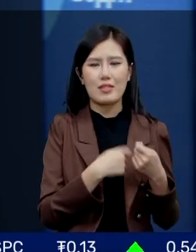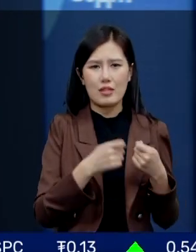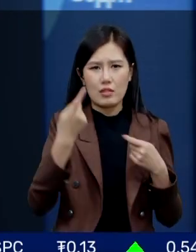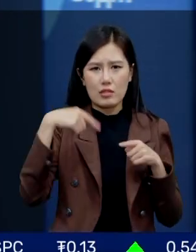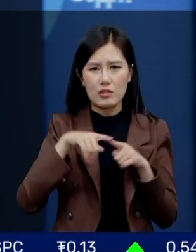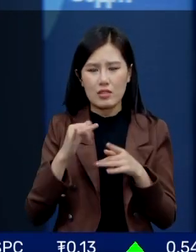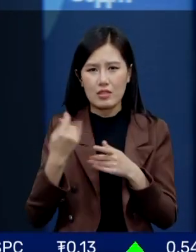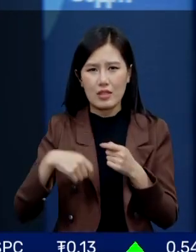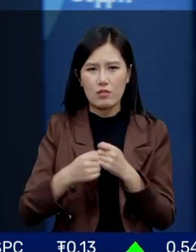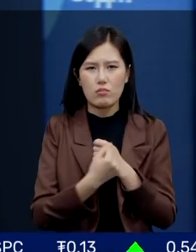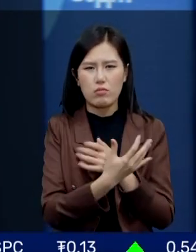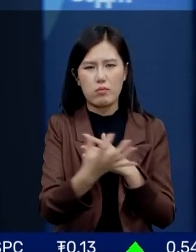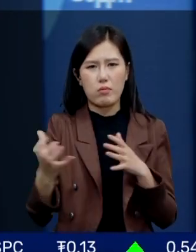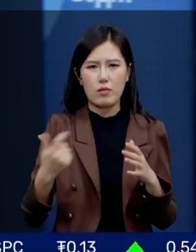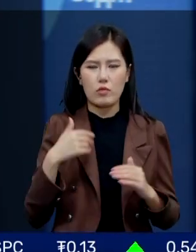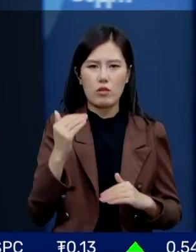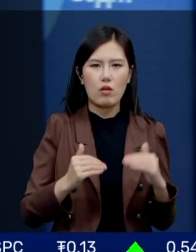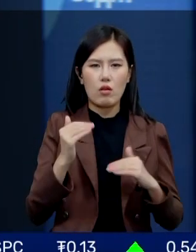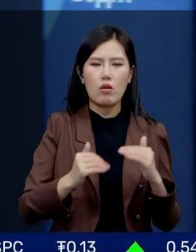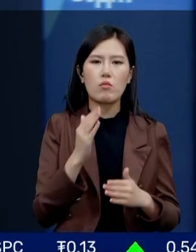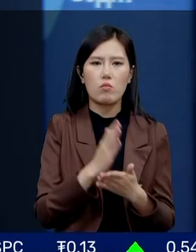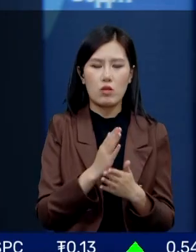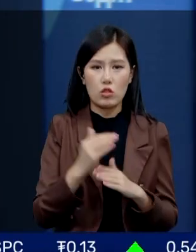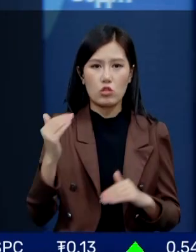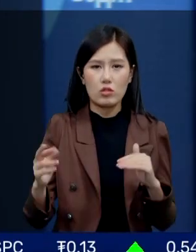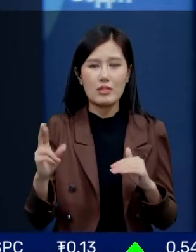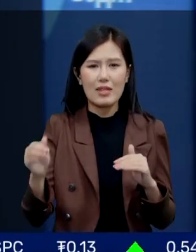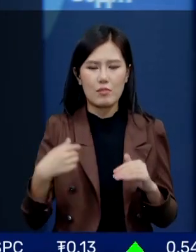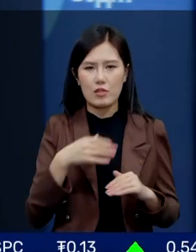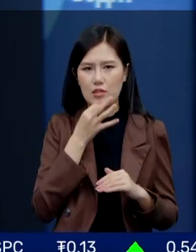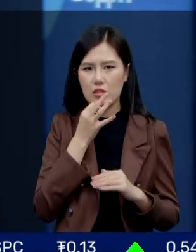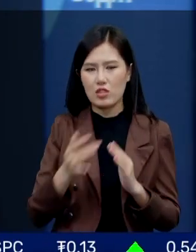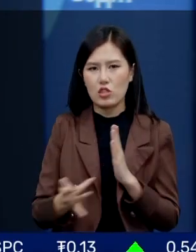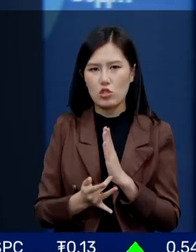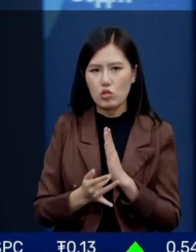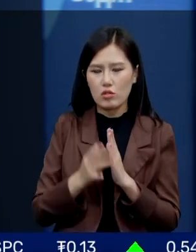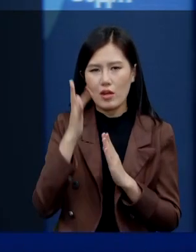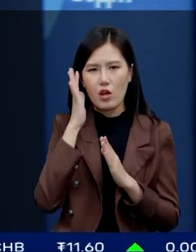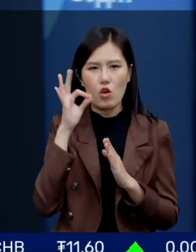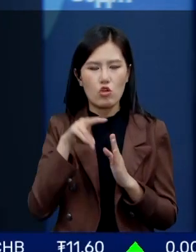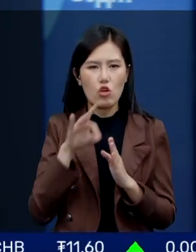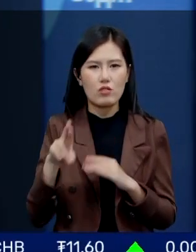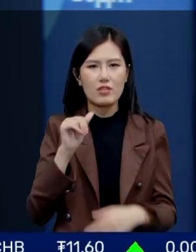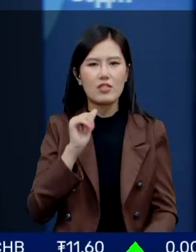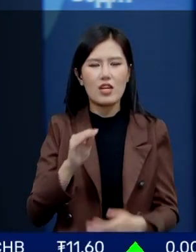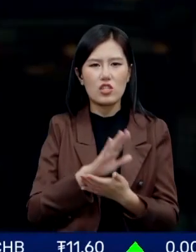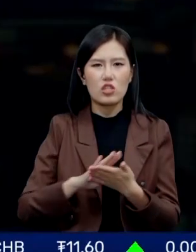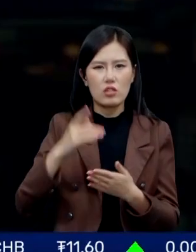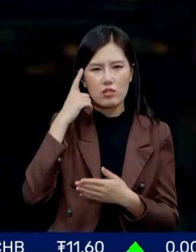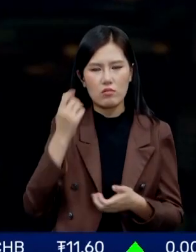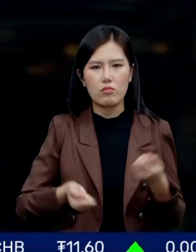ихсэн. Тэгэхээр өрсөлдөөн бол маш ихсэн. За тэргээд байгаа технологийн хэрэгцээ, технологийн шийдлүүд бас шинэ шийдлүүд маш их гарч